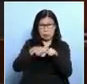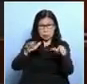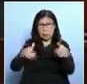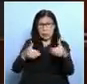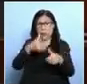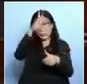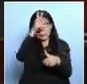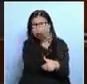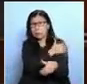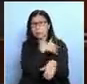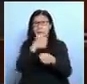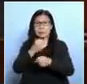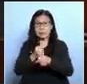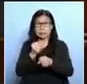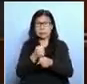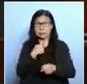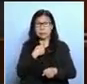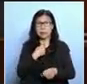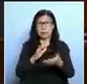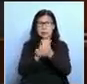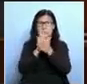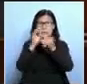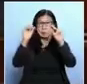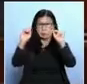嘅工作要去做。實際上係咪70年